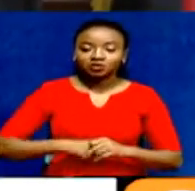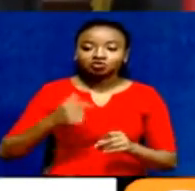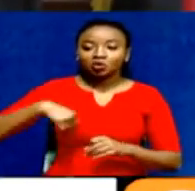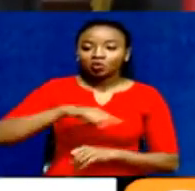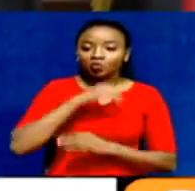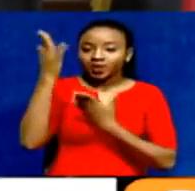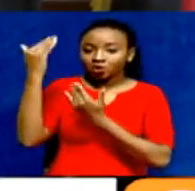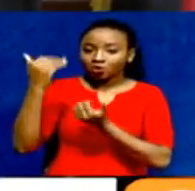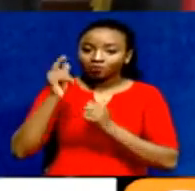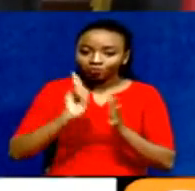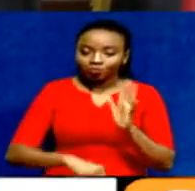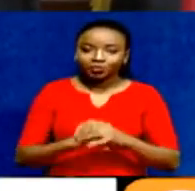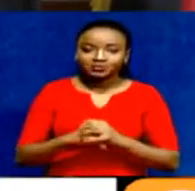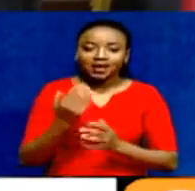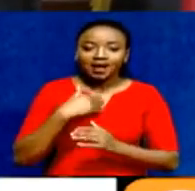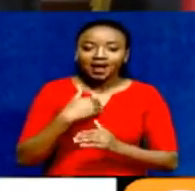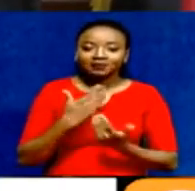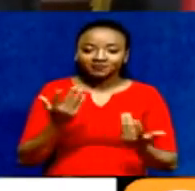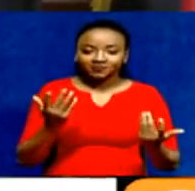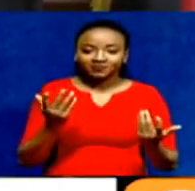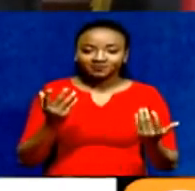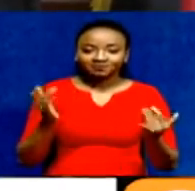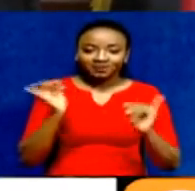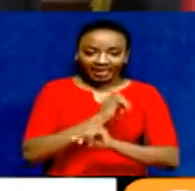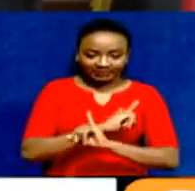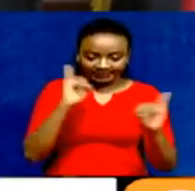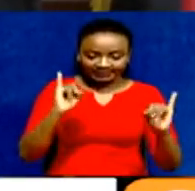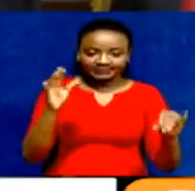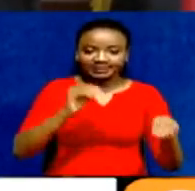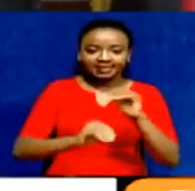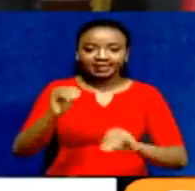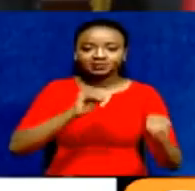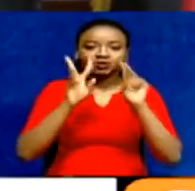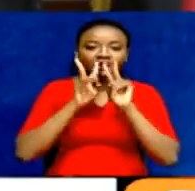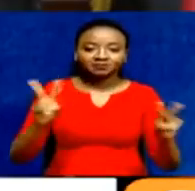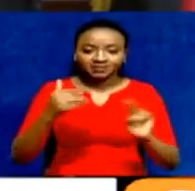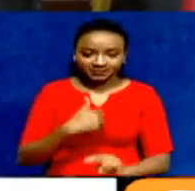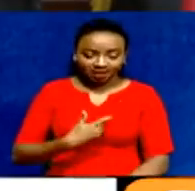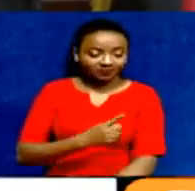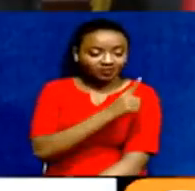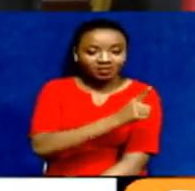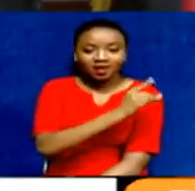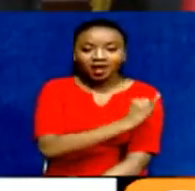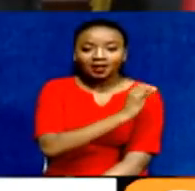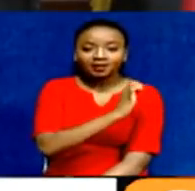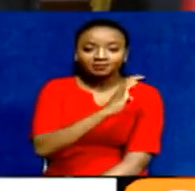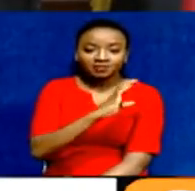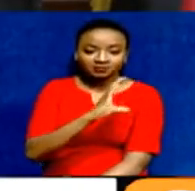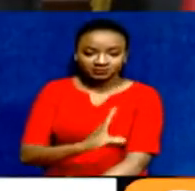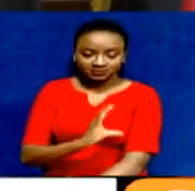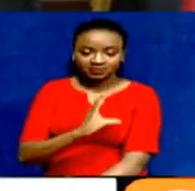peaceful, transparent, democratically held elections. IEBC must meet the